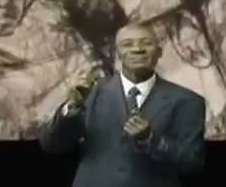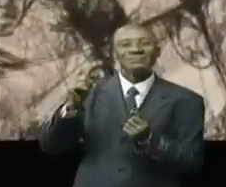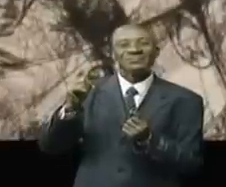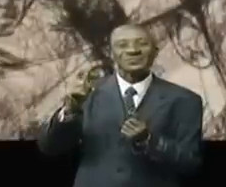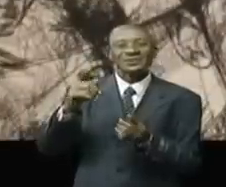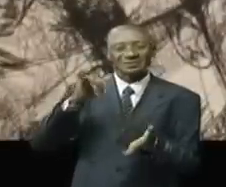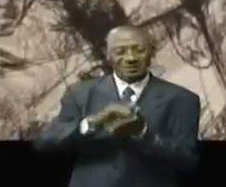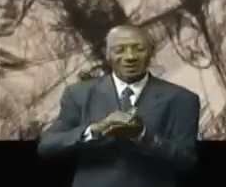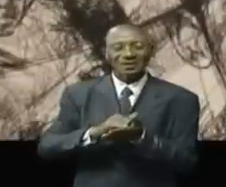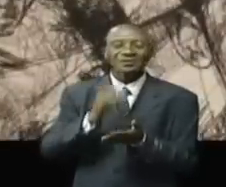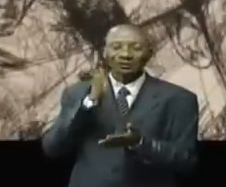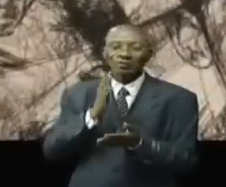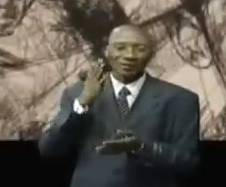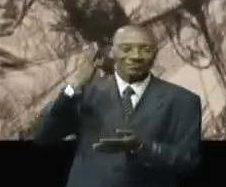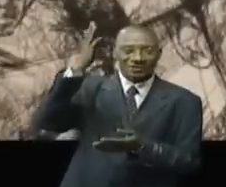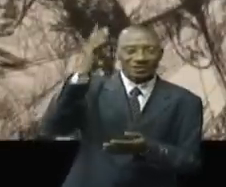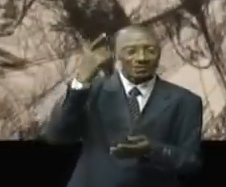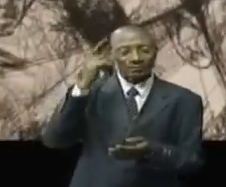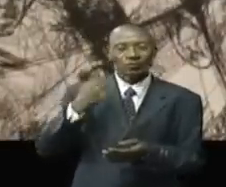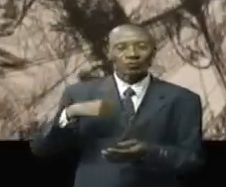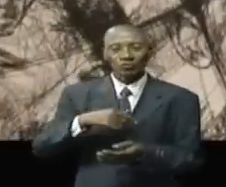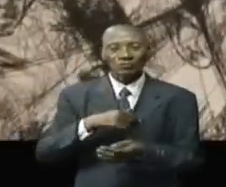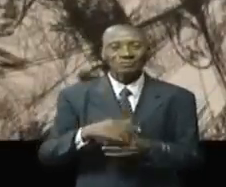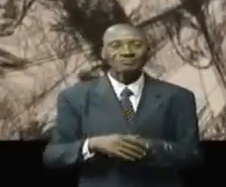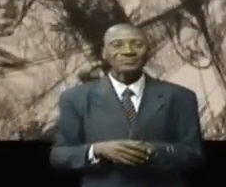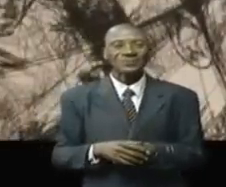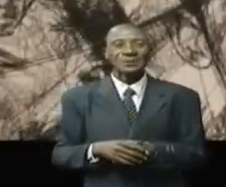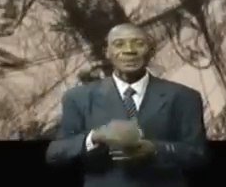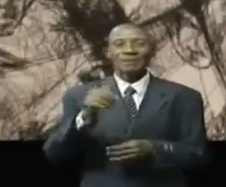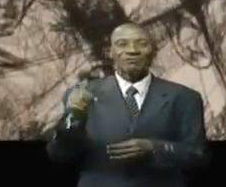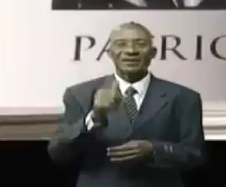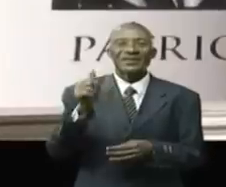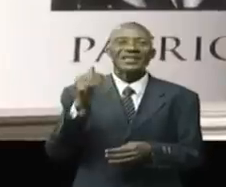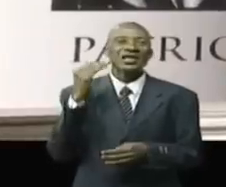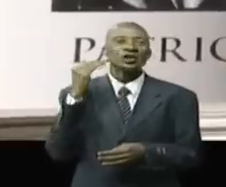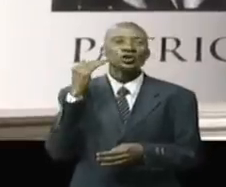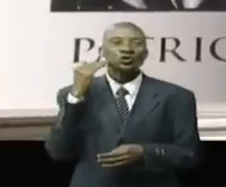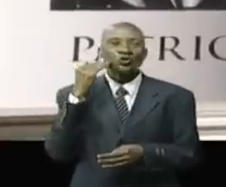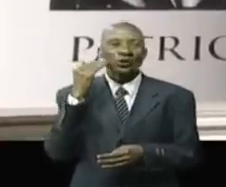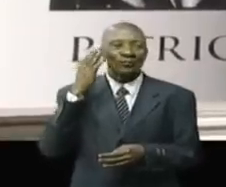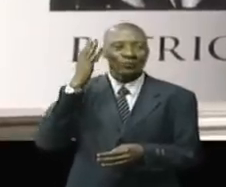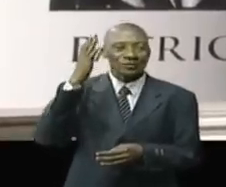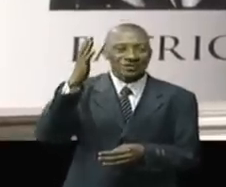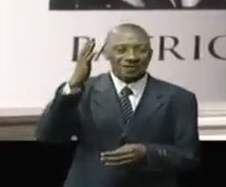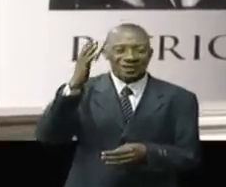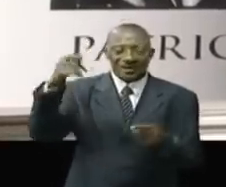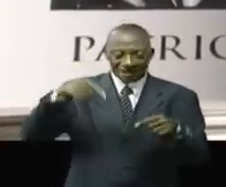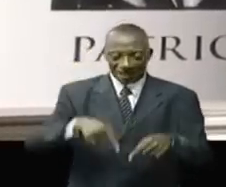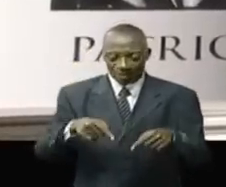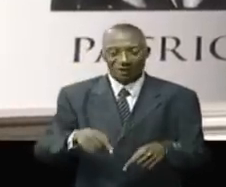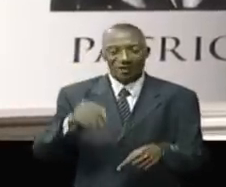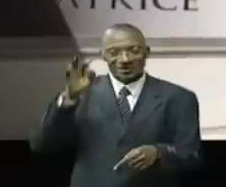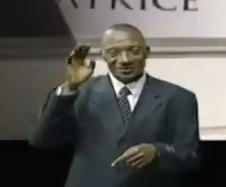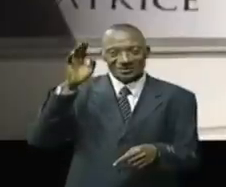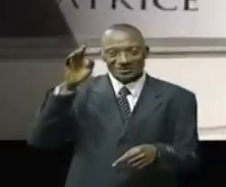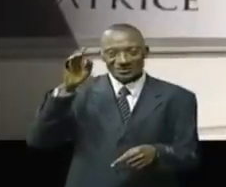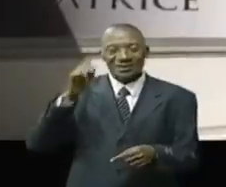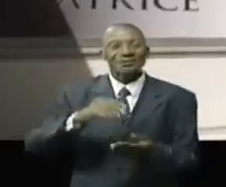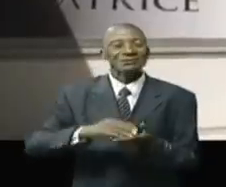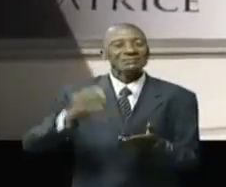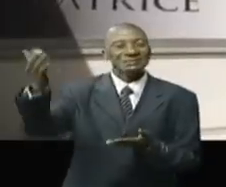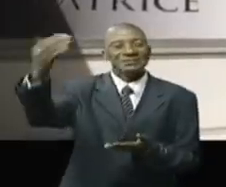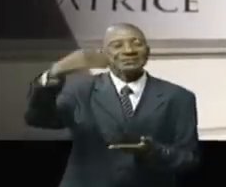l'avenir. Lumumba est attendu le 21 juin prochain à Kinshasa, début d'un nouveau chapitre dont la première page